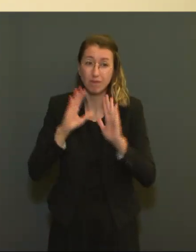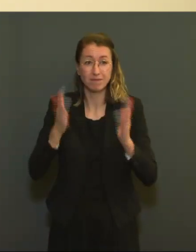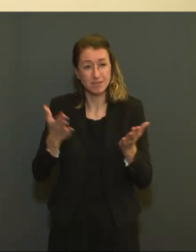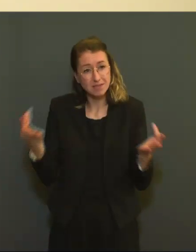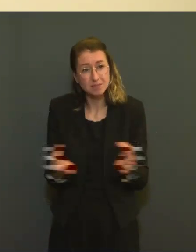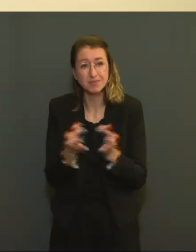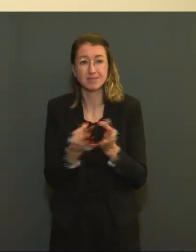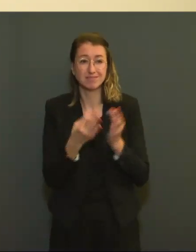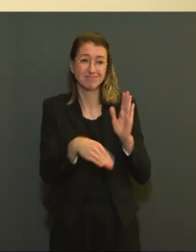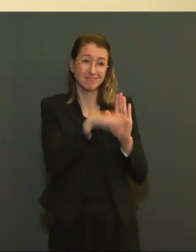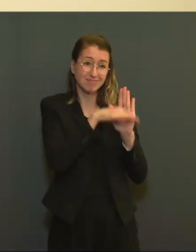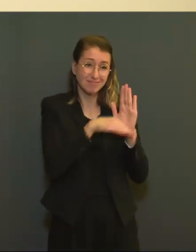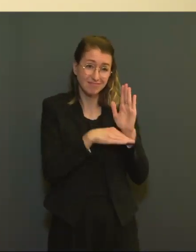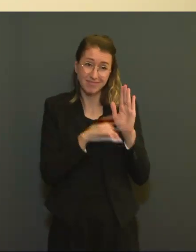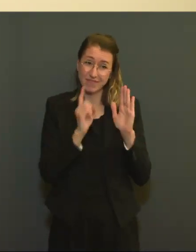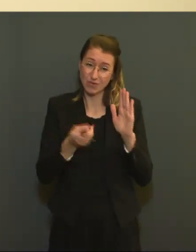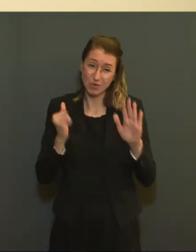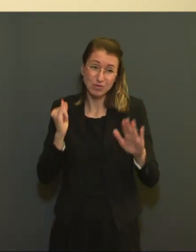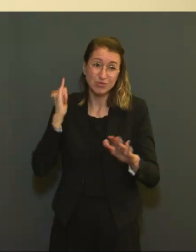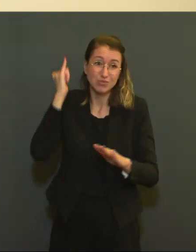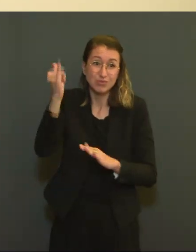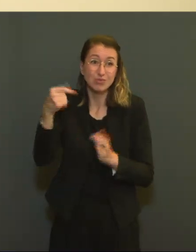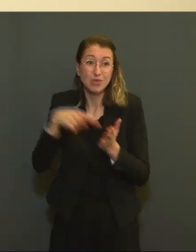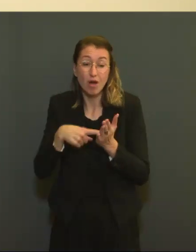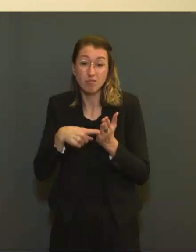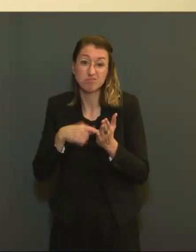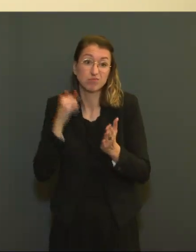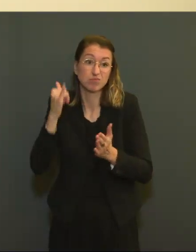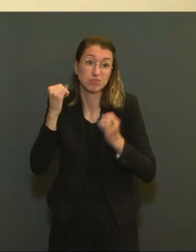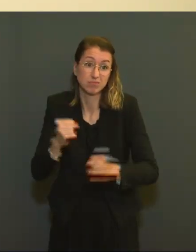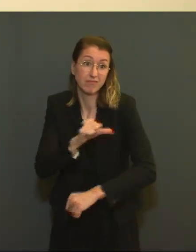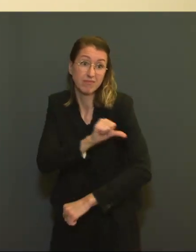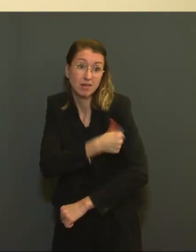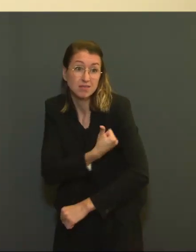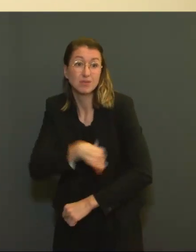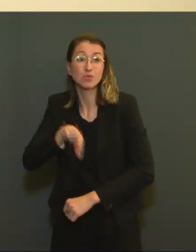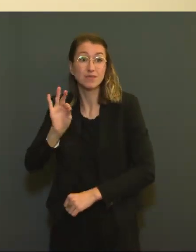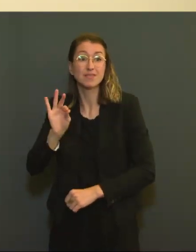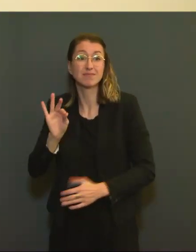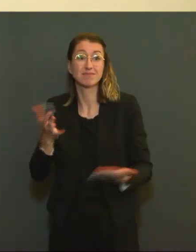moment où un vaccin pourrait être disponible, ce qui n'est pas avant de nombreux mois.